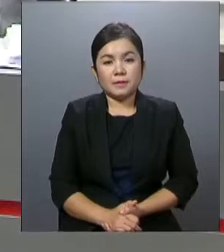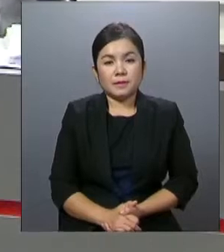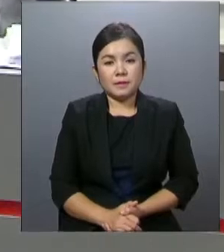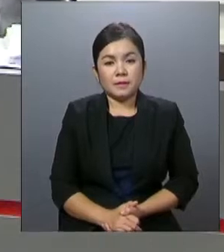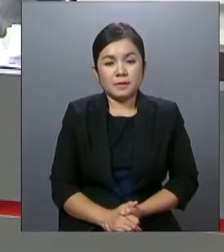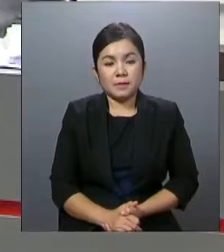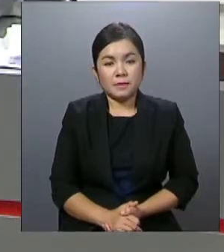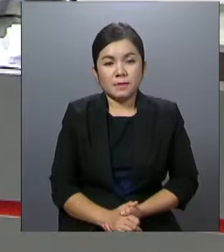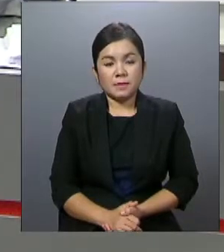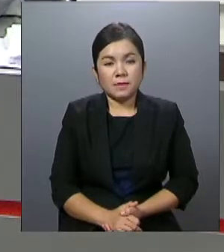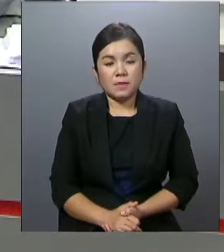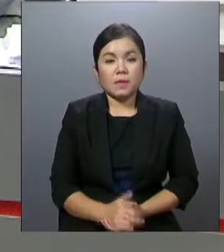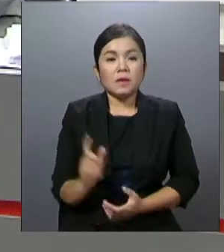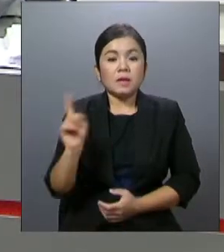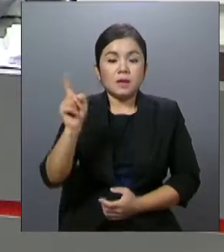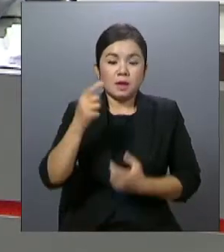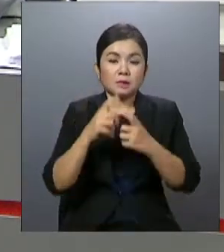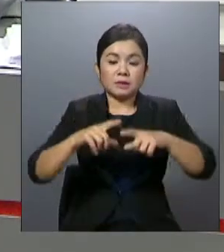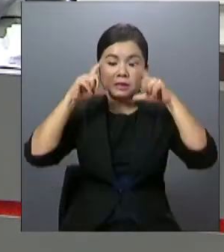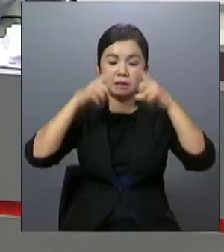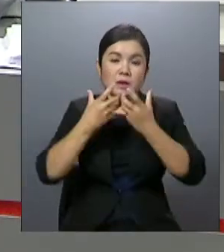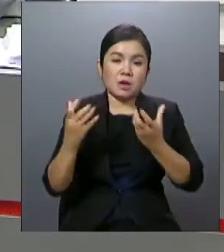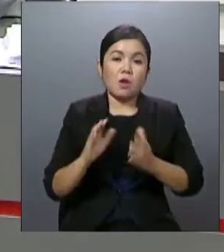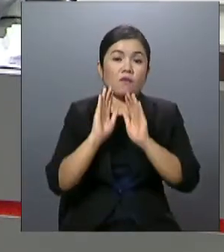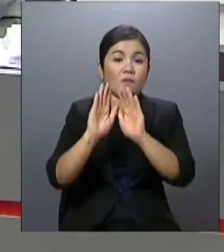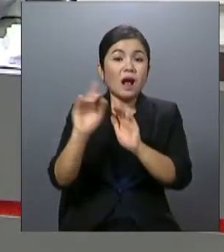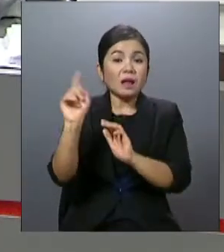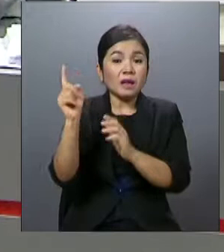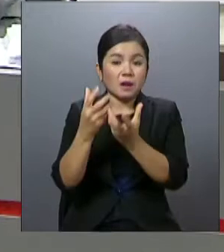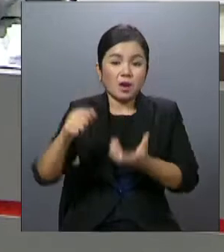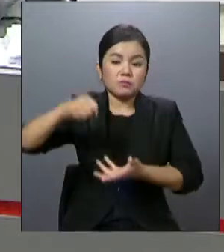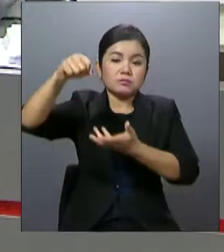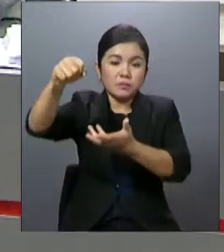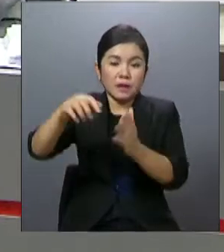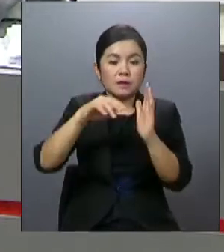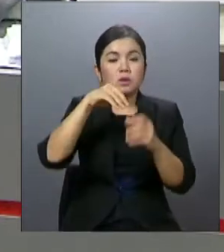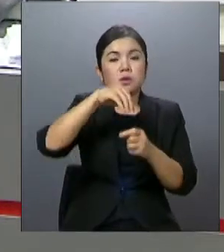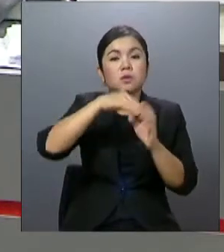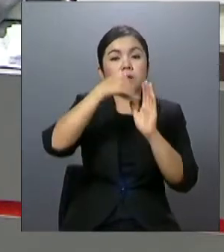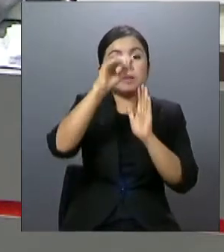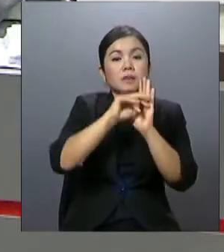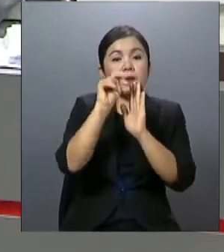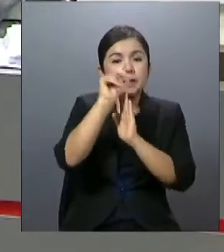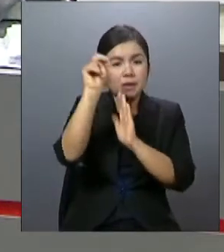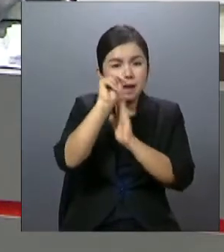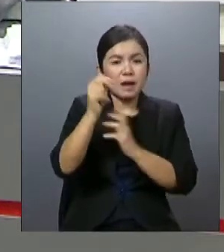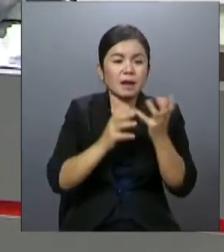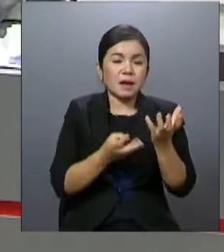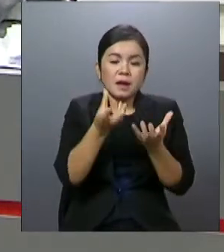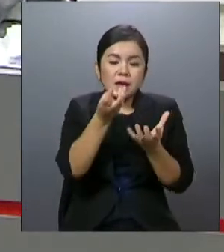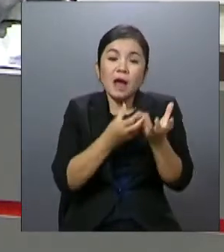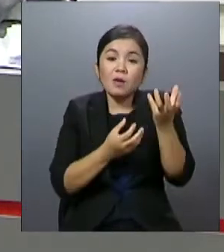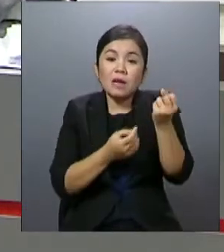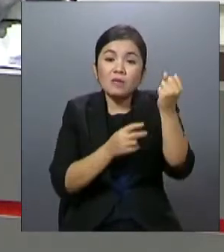ข้าวหลามเมืองน่านเป็นอีกหนึ่งของฝากขึ้นชื่อของจังหวัดน่านนะคะซึ่งก็มีจุดเด่นจากไม้ที่เอามาทำข้าวหลามมีกลิ่นหอมเป็นเอกลักษณ์ค่